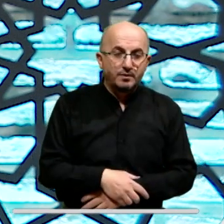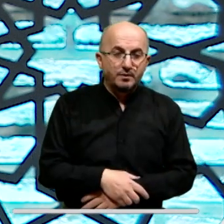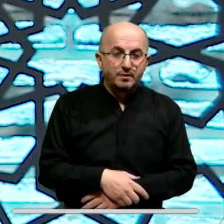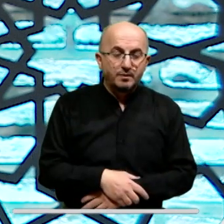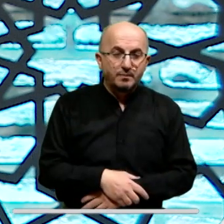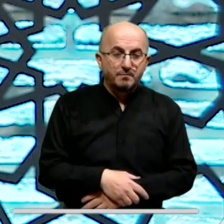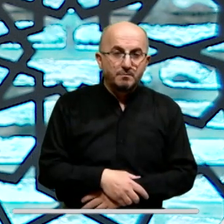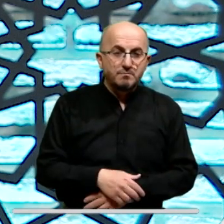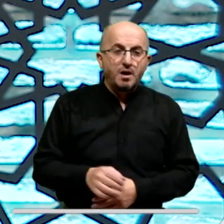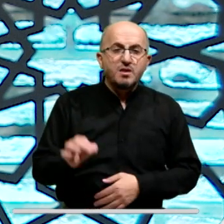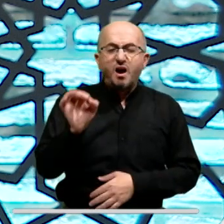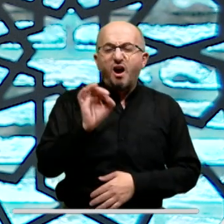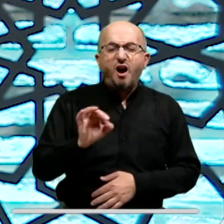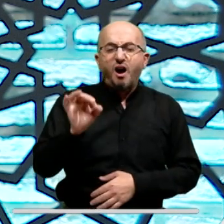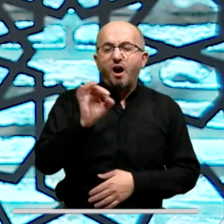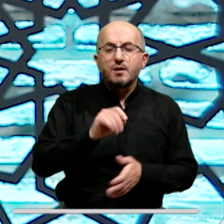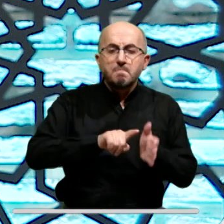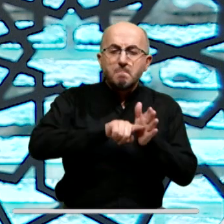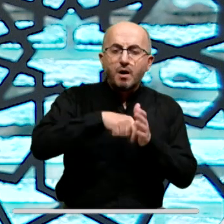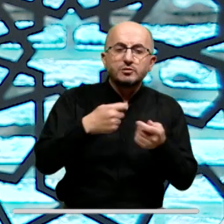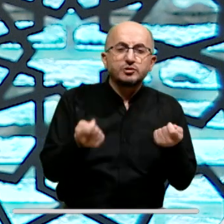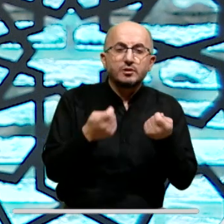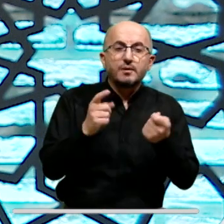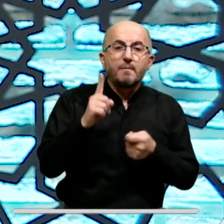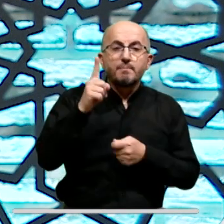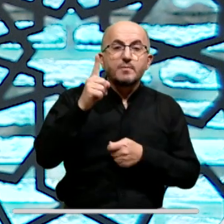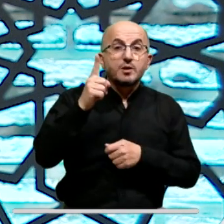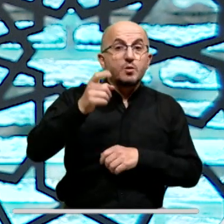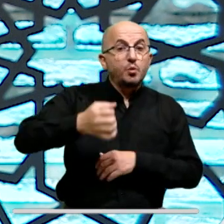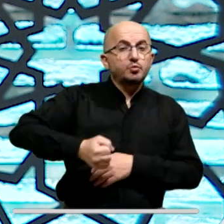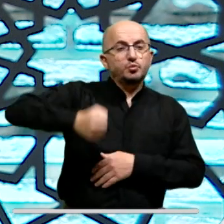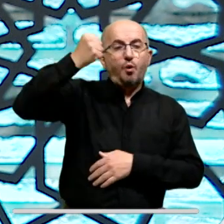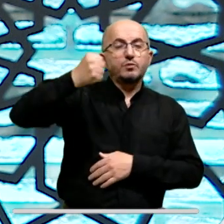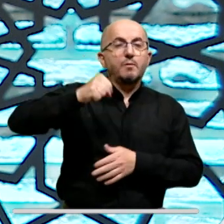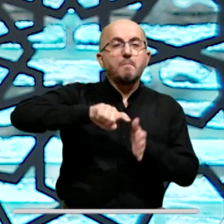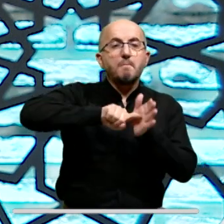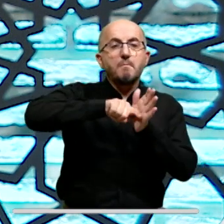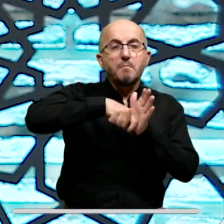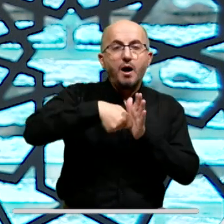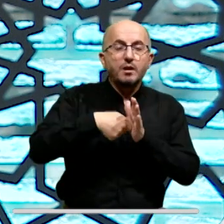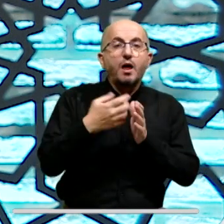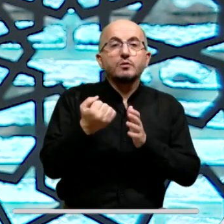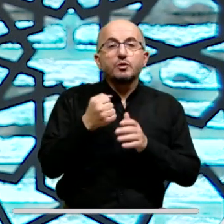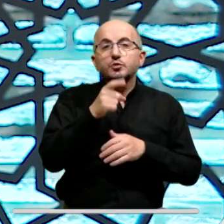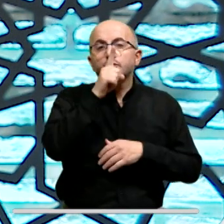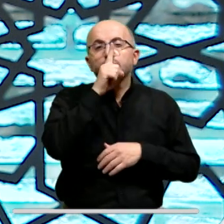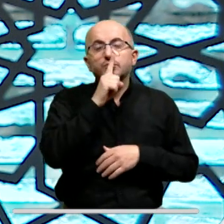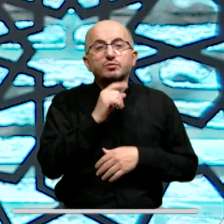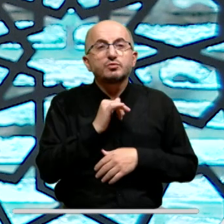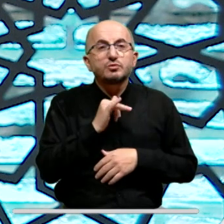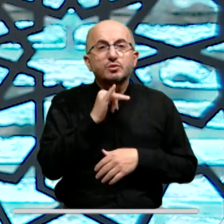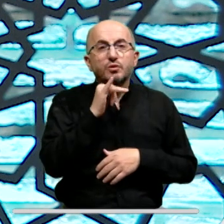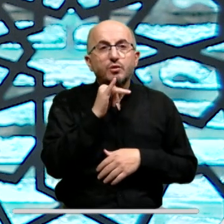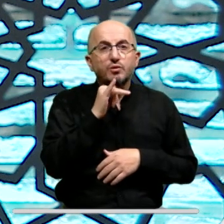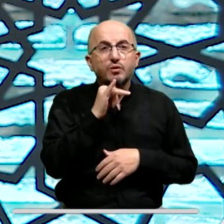arıcılık yapıyorum. Evet. Yaklaşık bir tona yakın bal alıyorum. Bunun 100 kilo kadarını işte 2 kilo